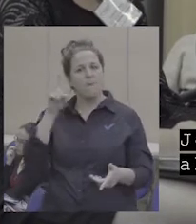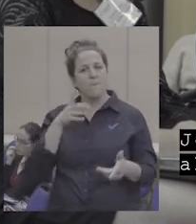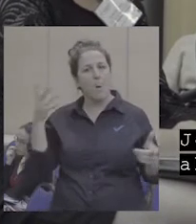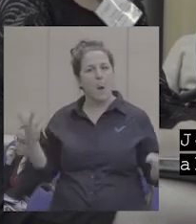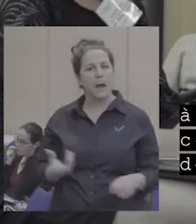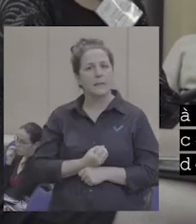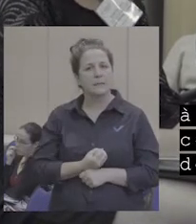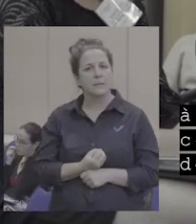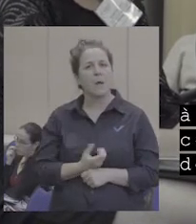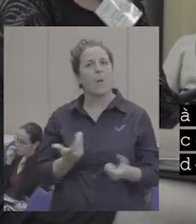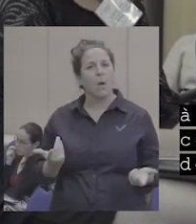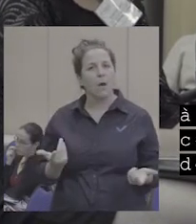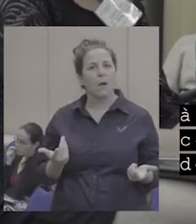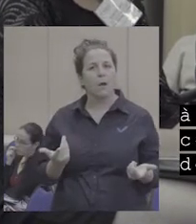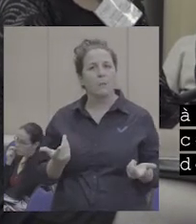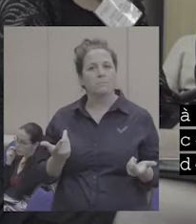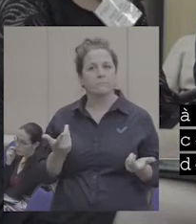réussir à introduire